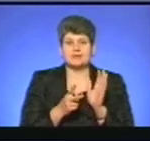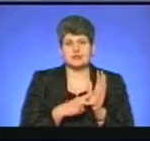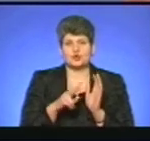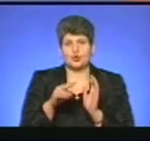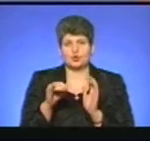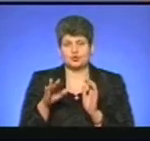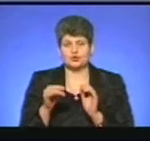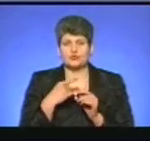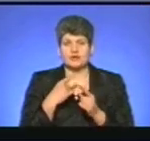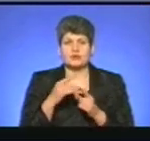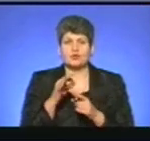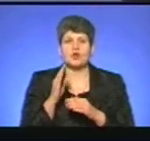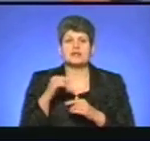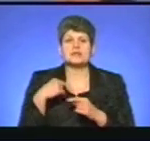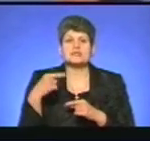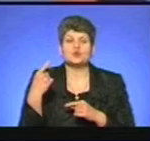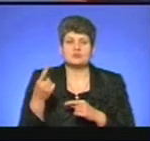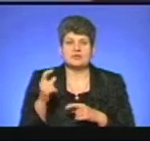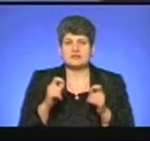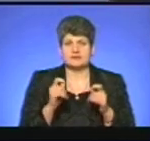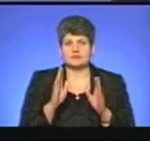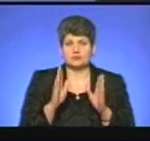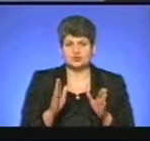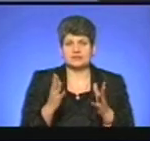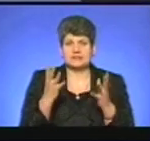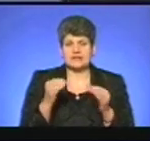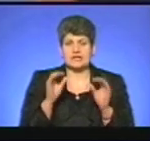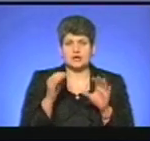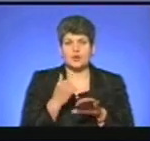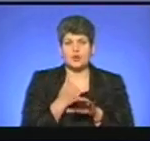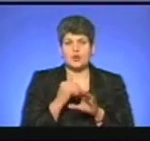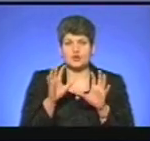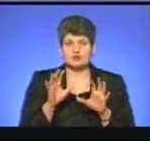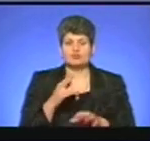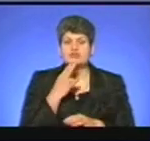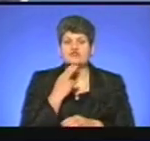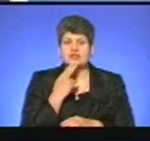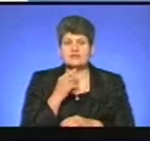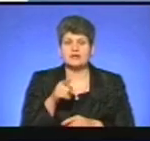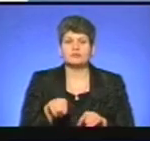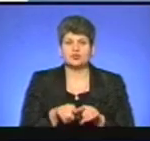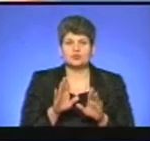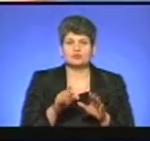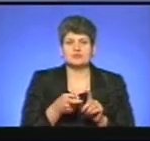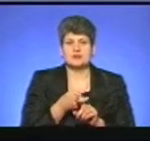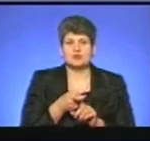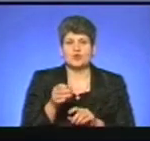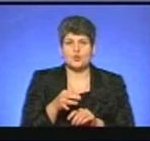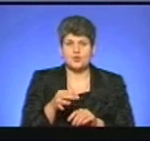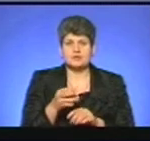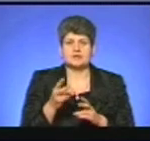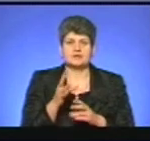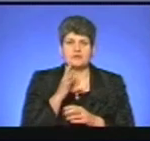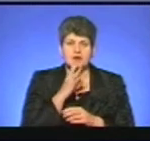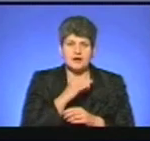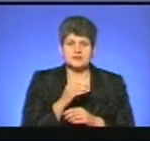говорити про наступний фестиваль повітроплавання, то він має бути в нас на День Конституції у червні. Там же теж буде з озером, там буде шпиль, треба буде